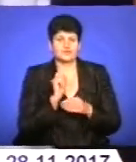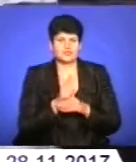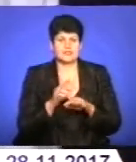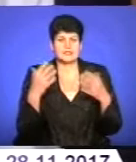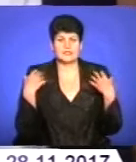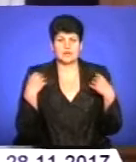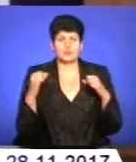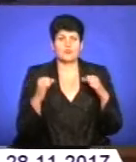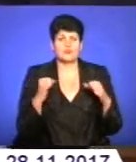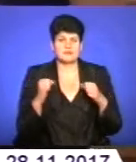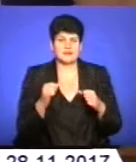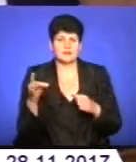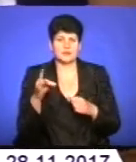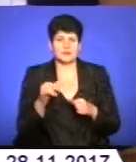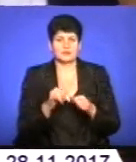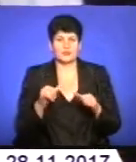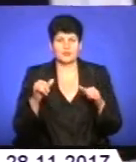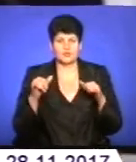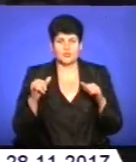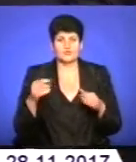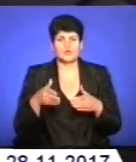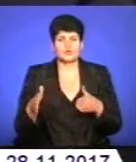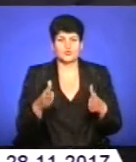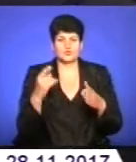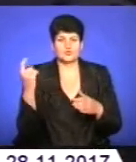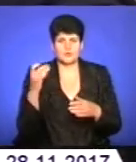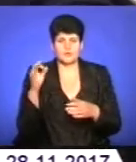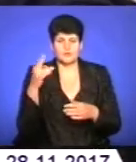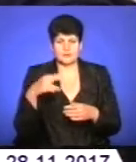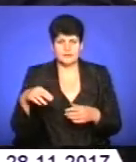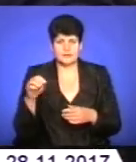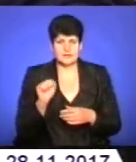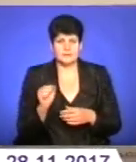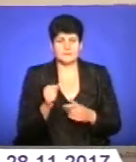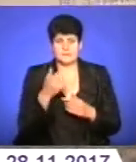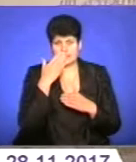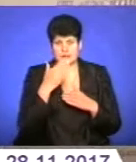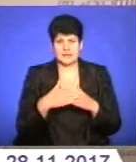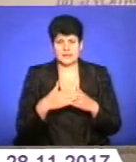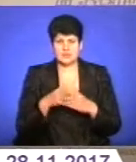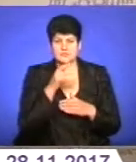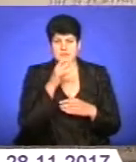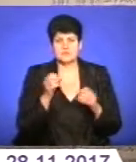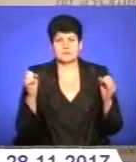управління регіонального розвитку, інфраструктури та дорожнього господарства обласної державної адміністрації найближчим часом зібрати круглий стіл і вирішити